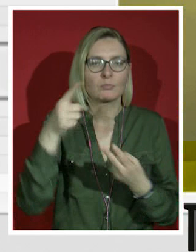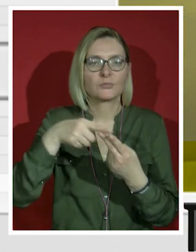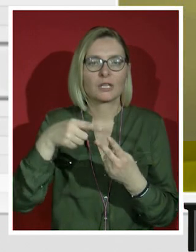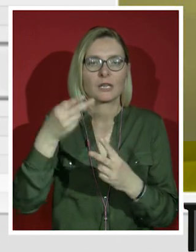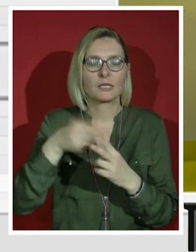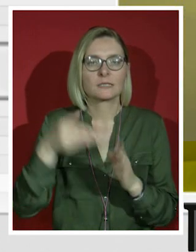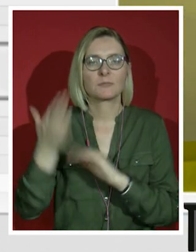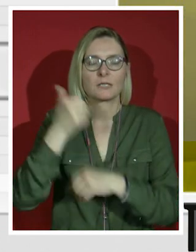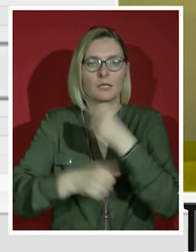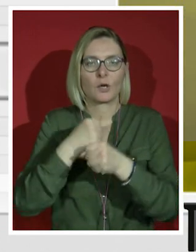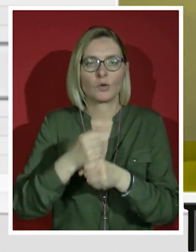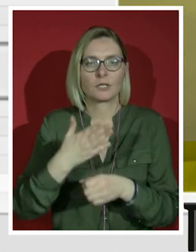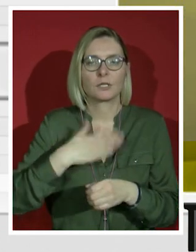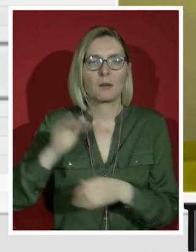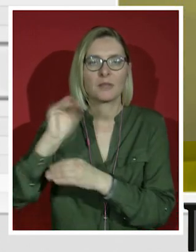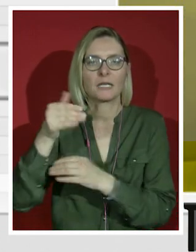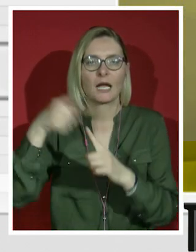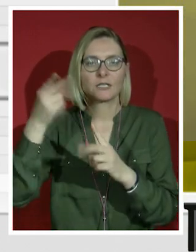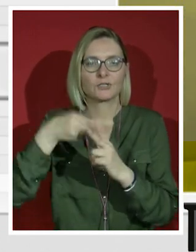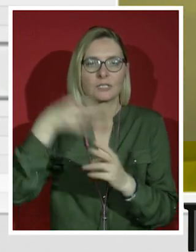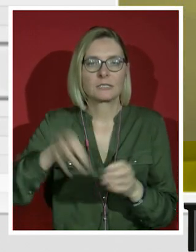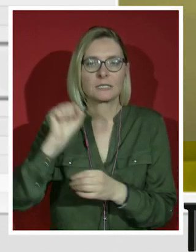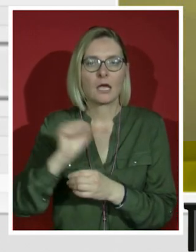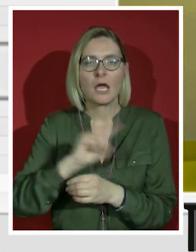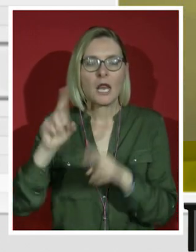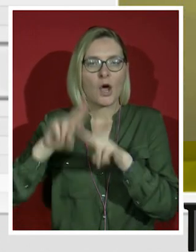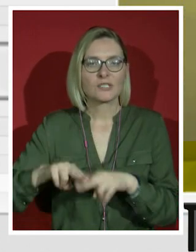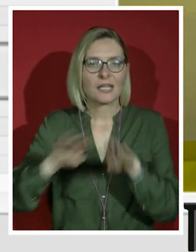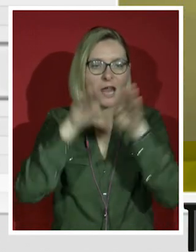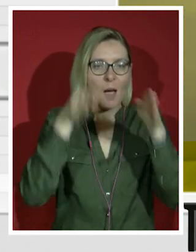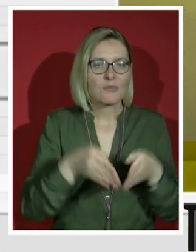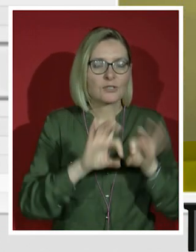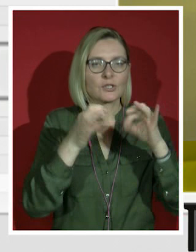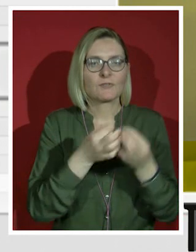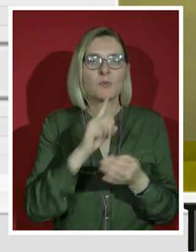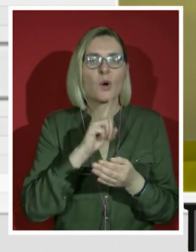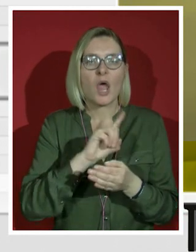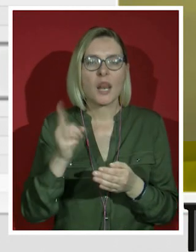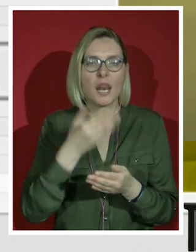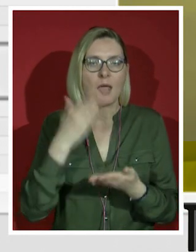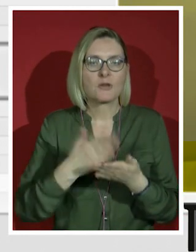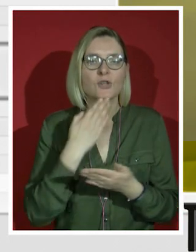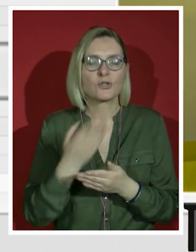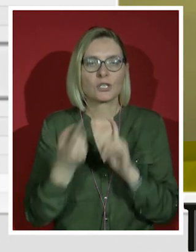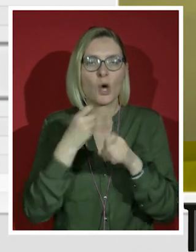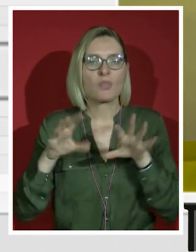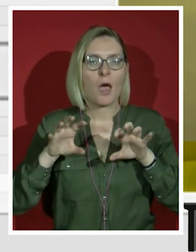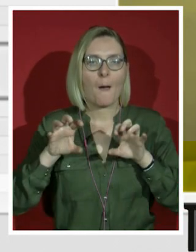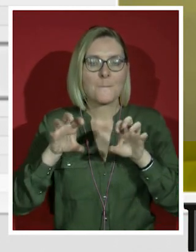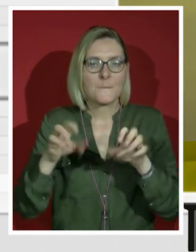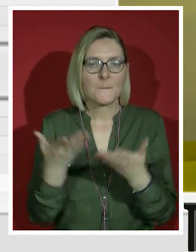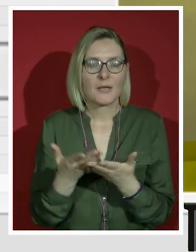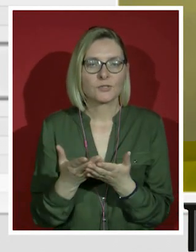година беше доминантно планината Галичица, не остана пчеларник буквално кој не беше допрен или оштетен од диви